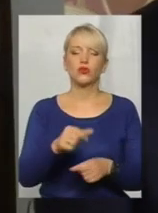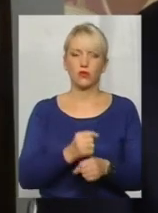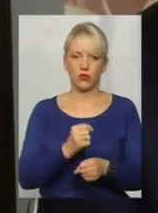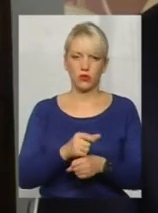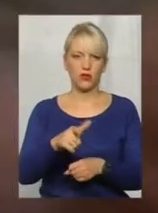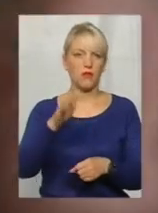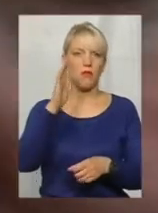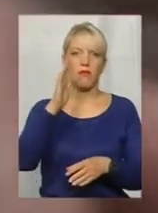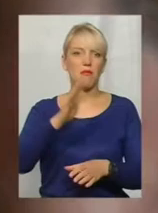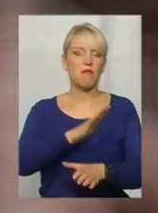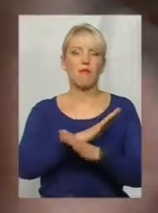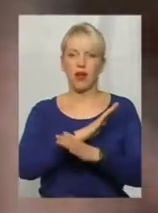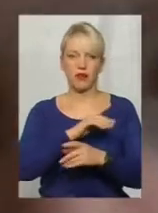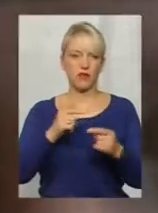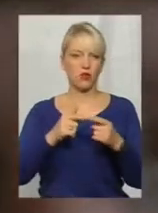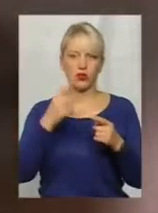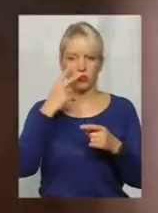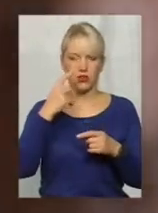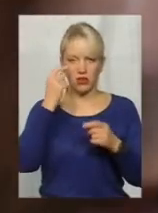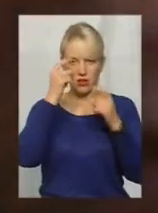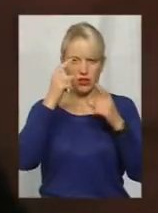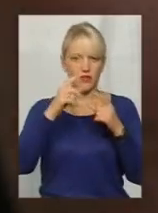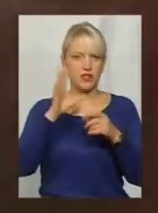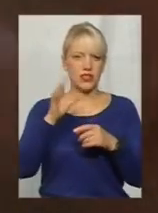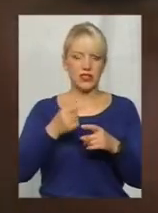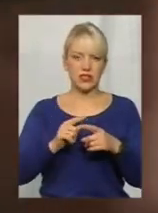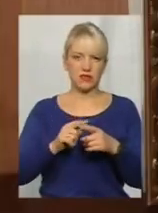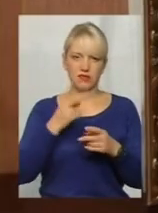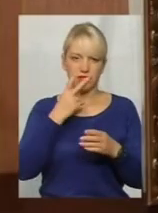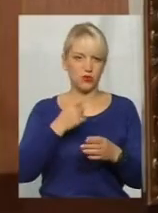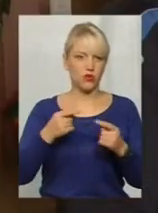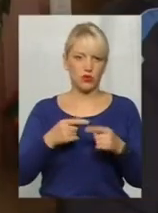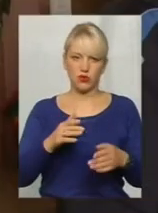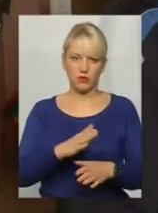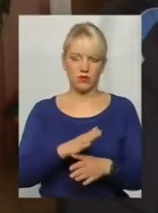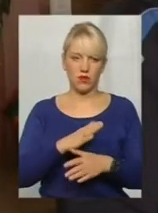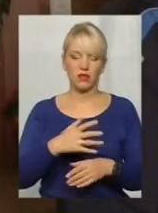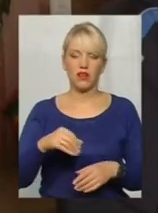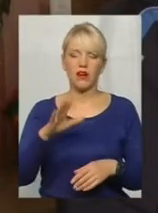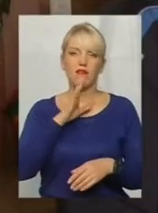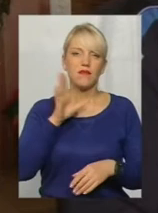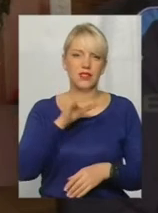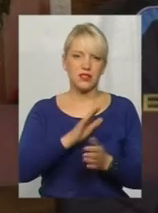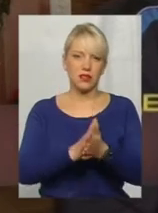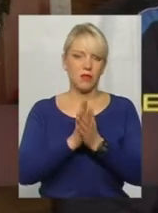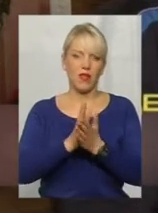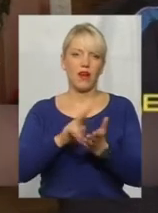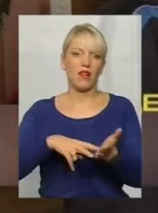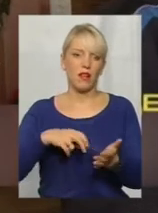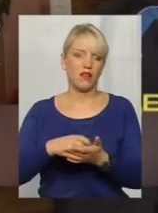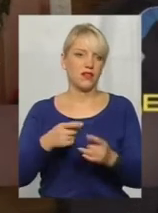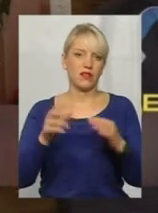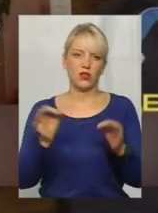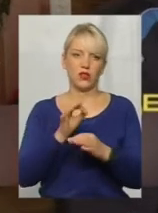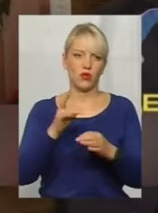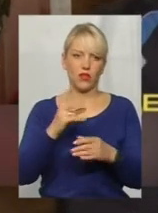зрачки розширені. Усі материні благання, аби синові надали допомогу, так і не були почуті. Машина стояла в складі, перед